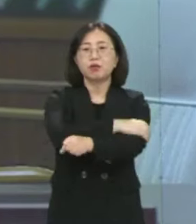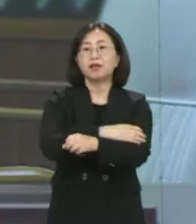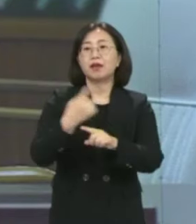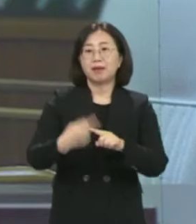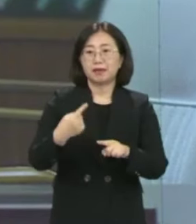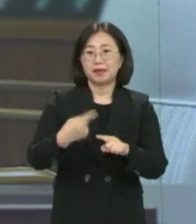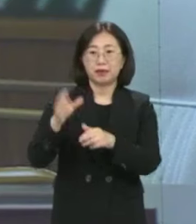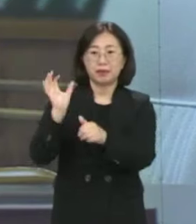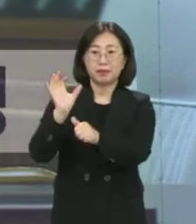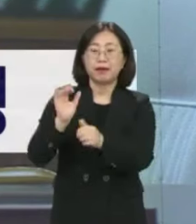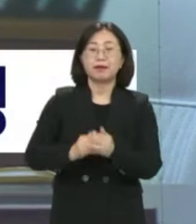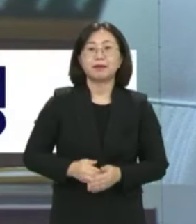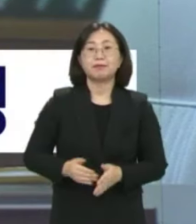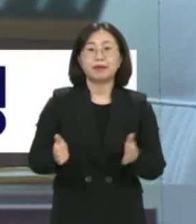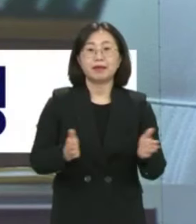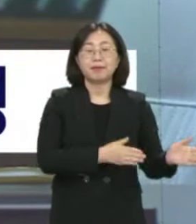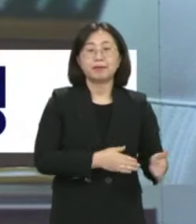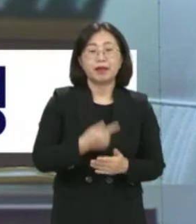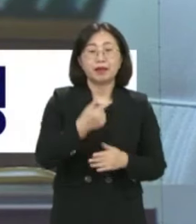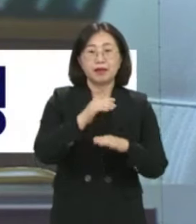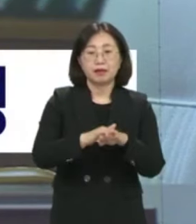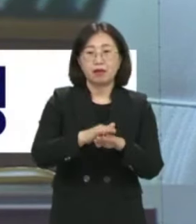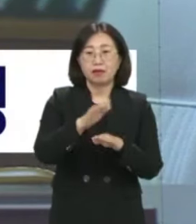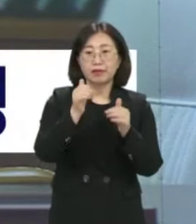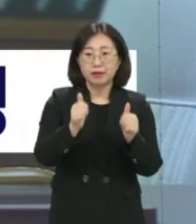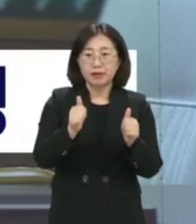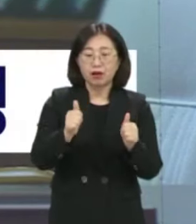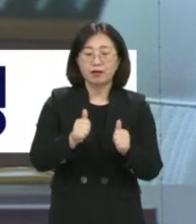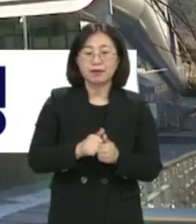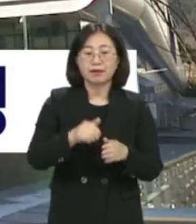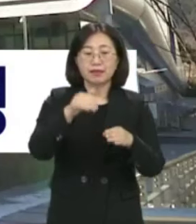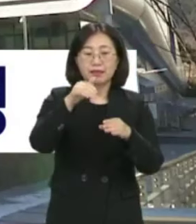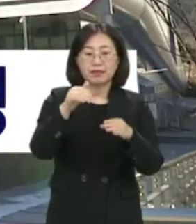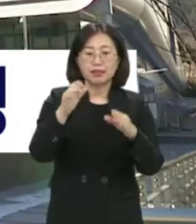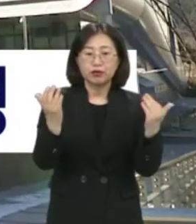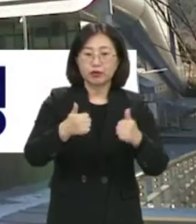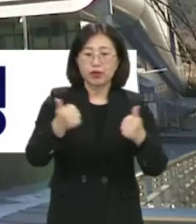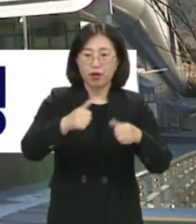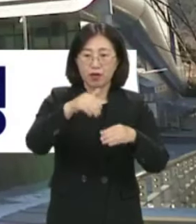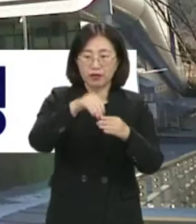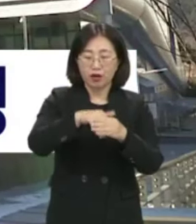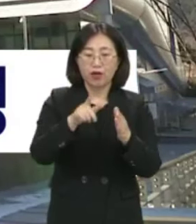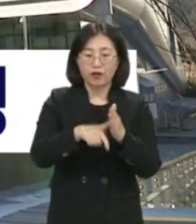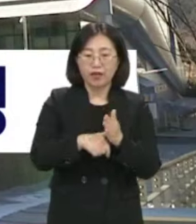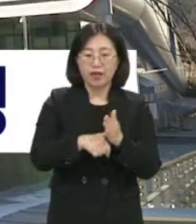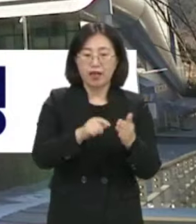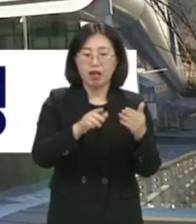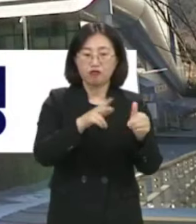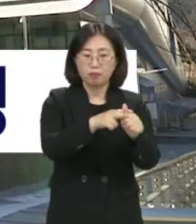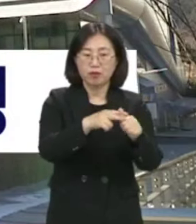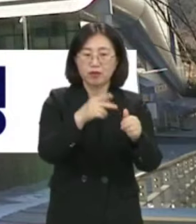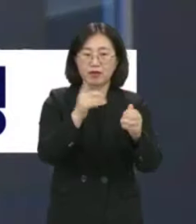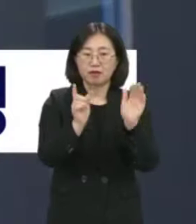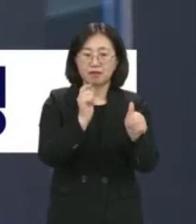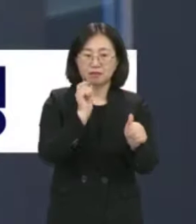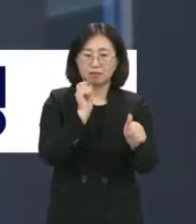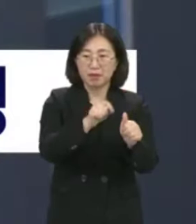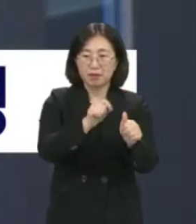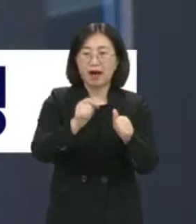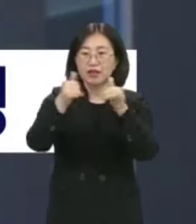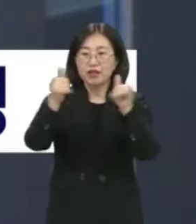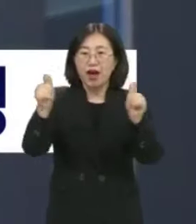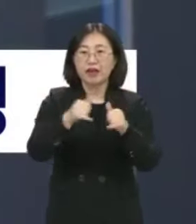주장했습니다 대전지검 천안지청은 지난 총선 당시 상대당 후보를 비방하는 현수막을 내건 혐의로 기소된 김도훈